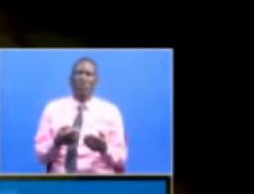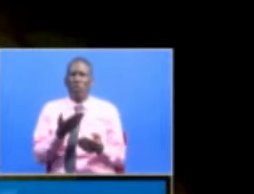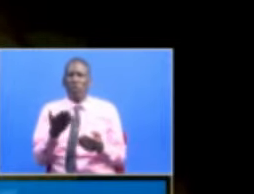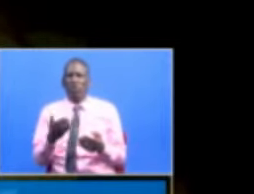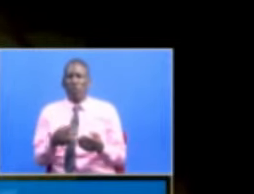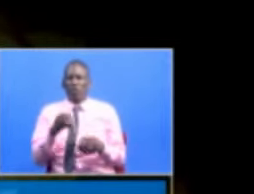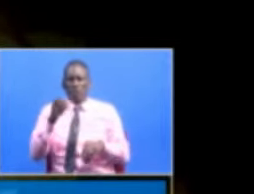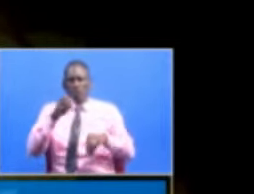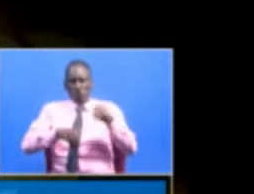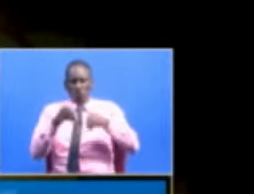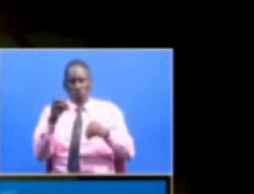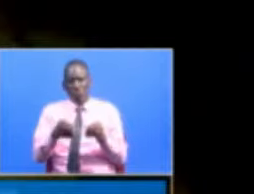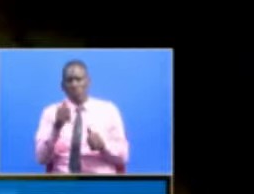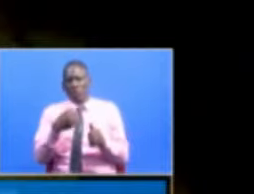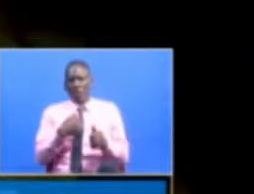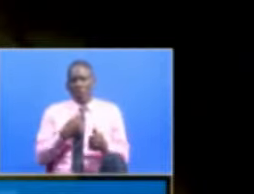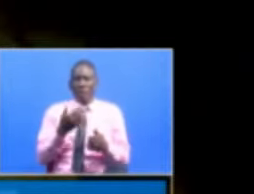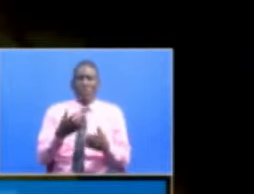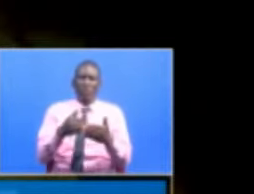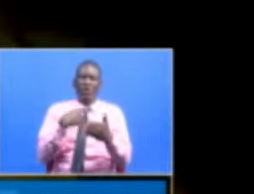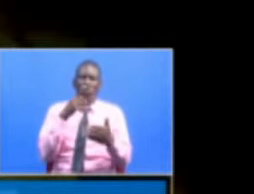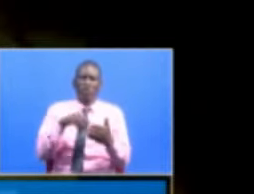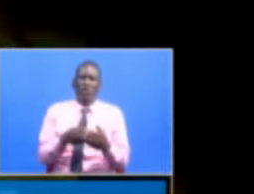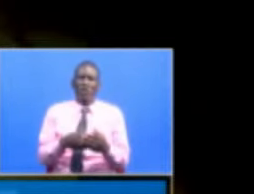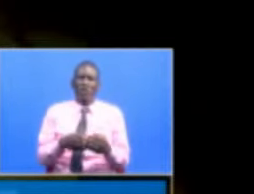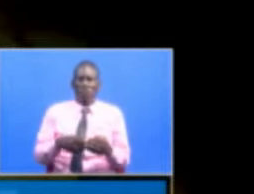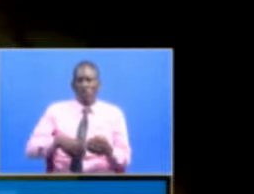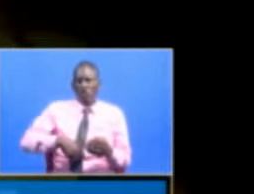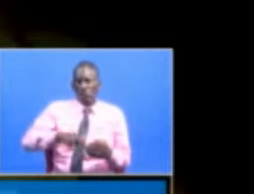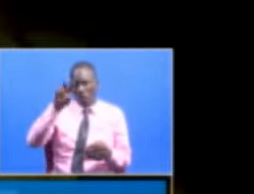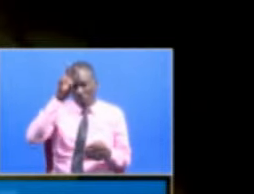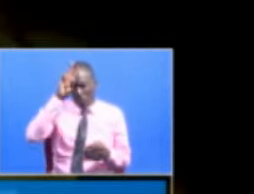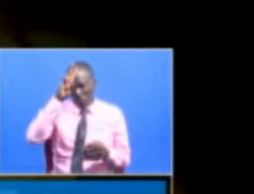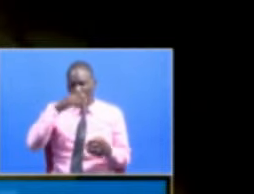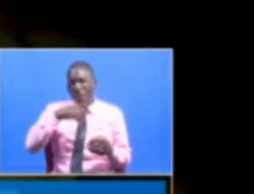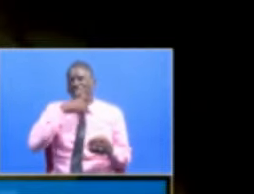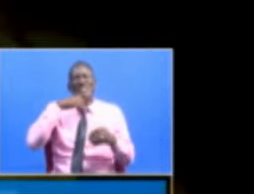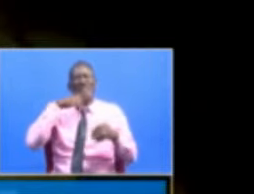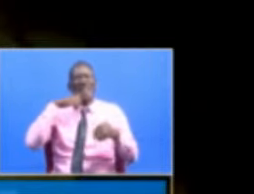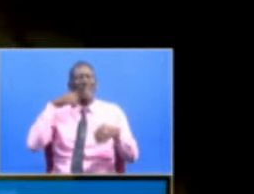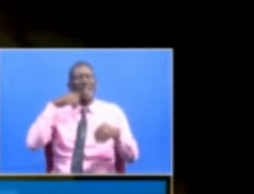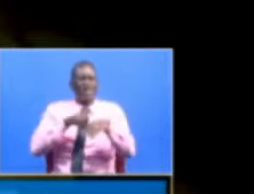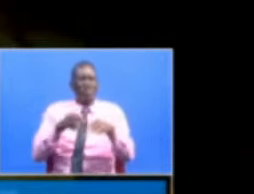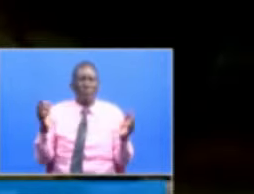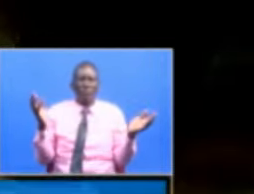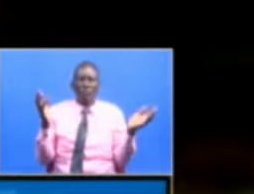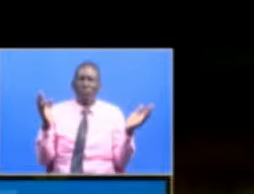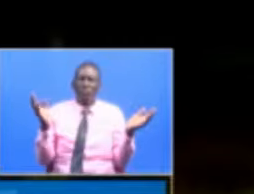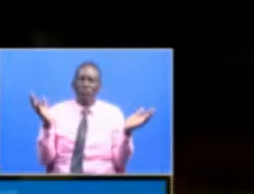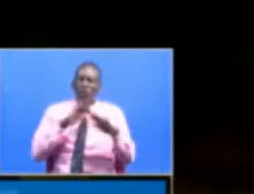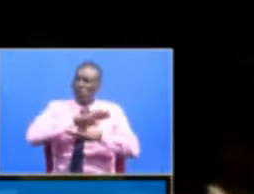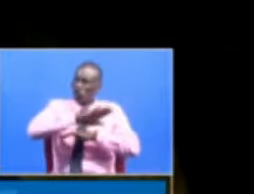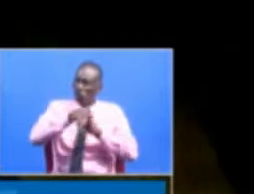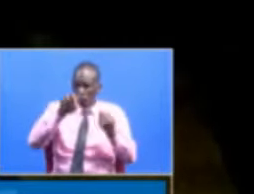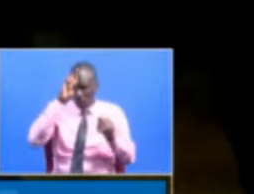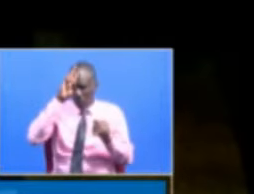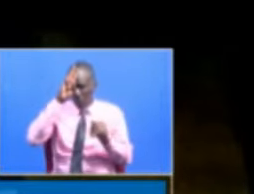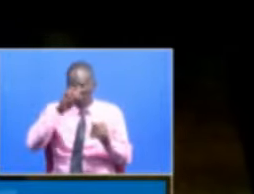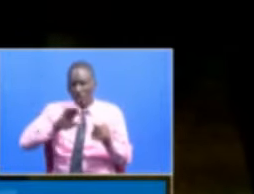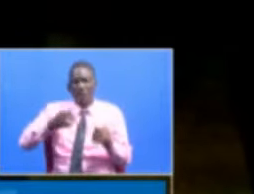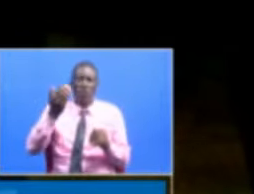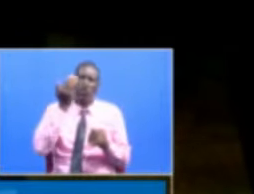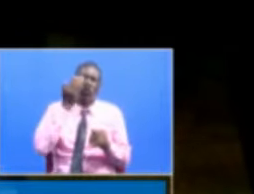tunachangia, pale mbele tunasema nashika mbuzi, chiangasi ilikuja ikamaliza yote. Kama sasa kaunti ya Isiolo,